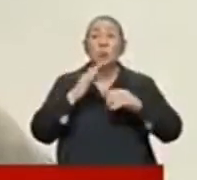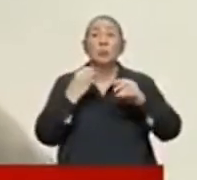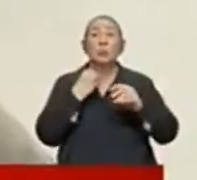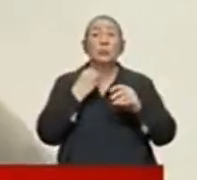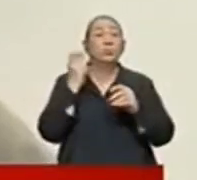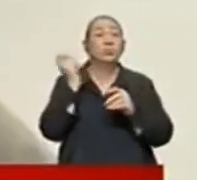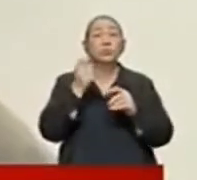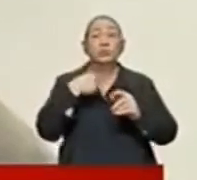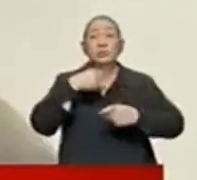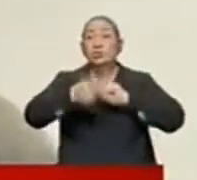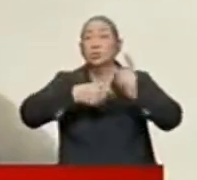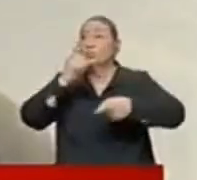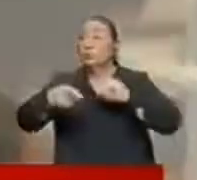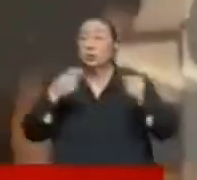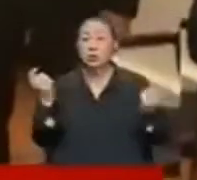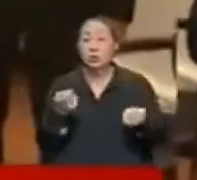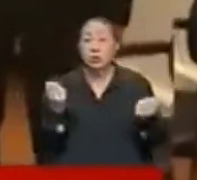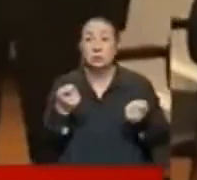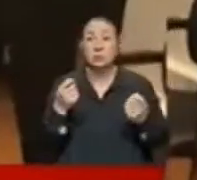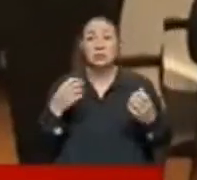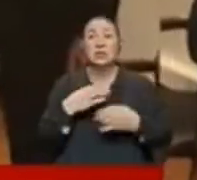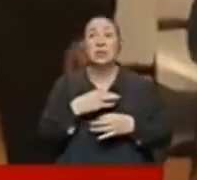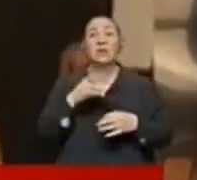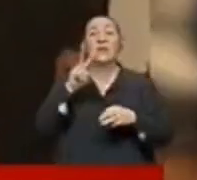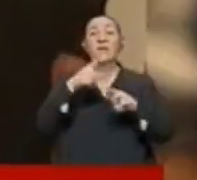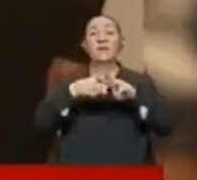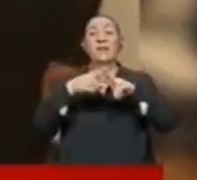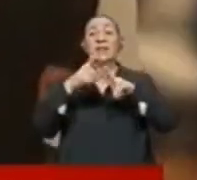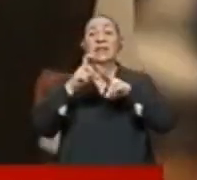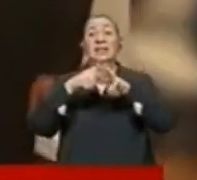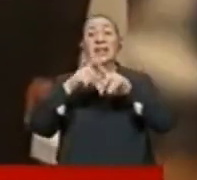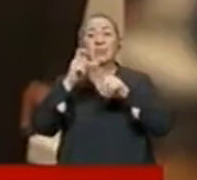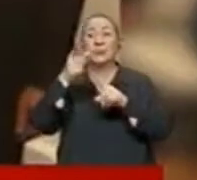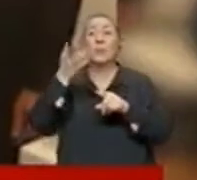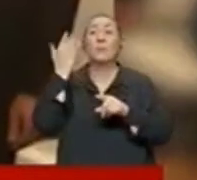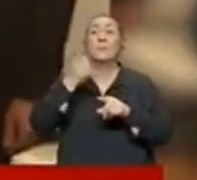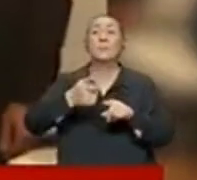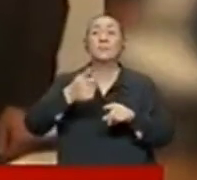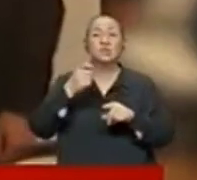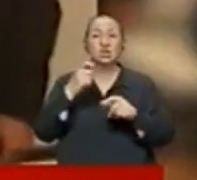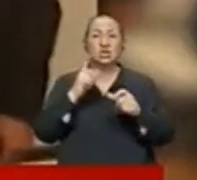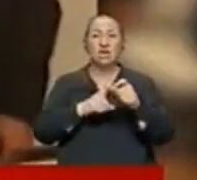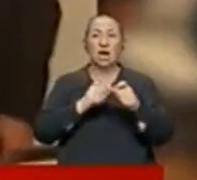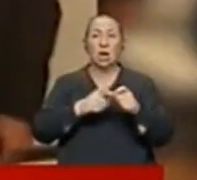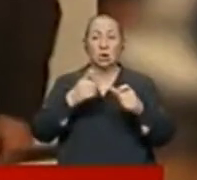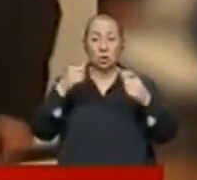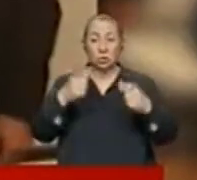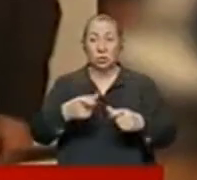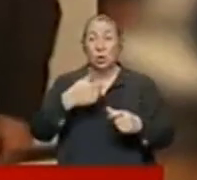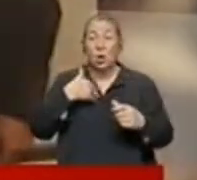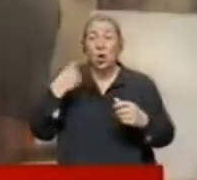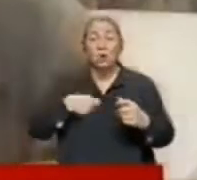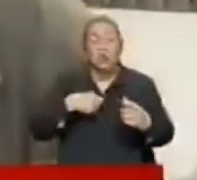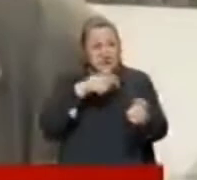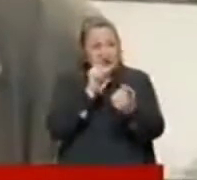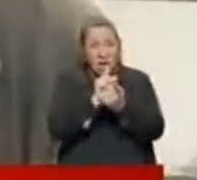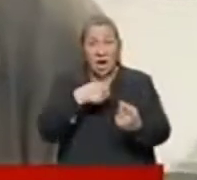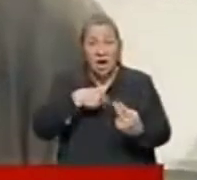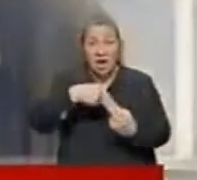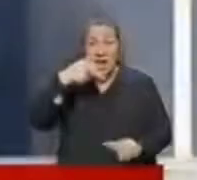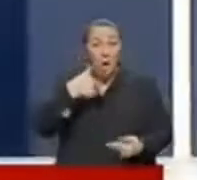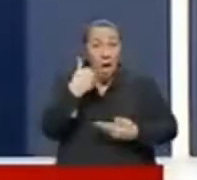soldan burs bulmaya çalışıyorum. Sayın Vedat Bilgin bakan olmadan önce Çankaya Köşkü'nde özellikle görüşme yaptık. Ona hayat